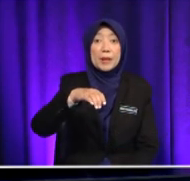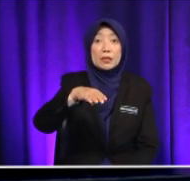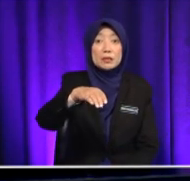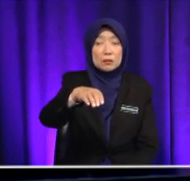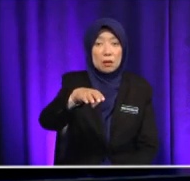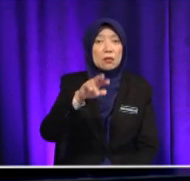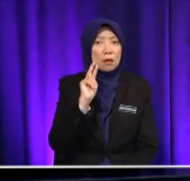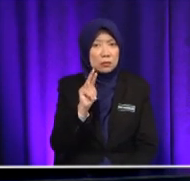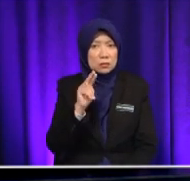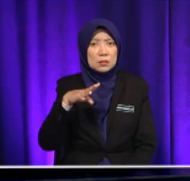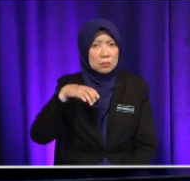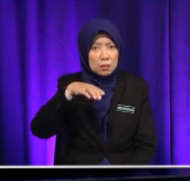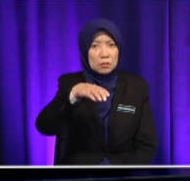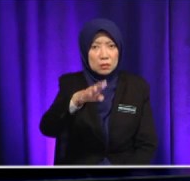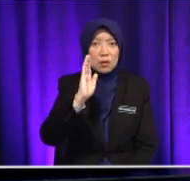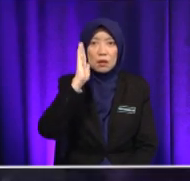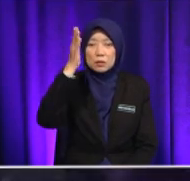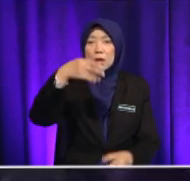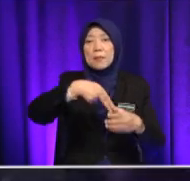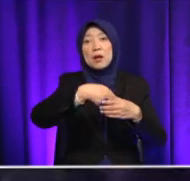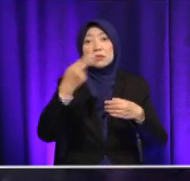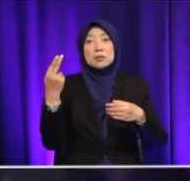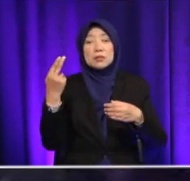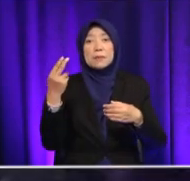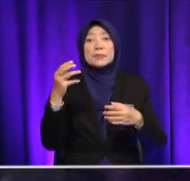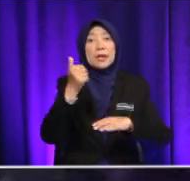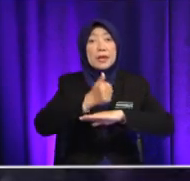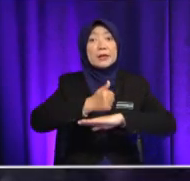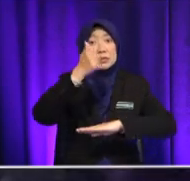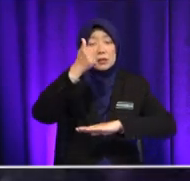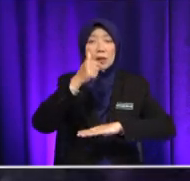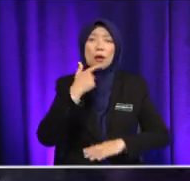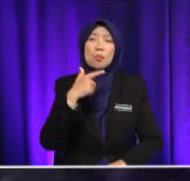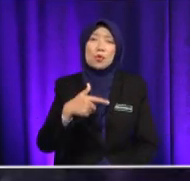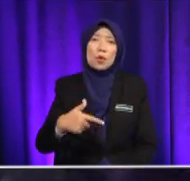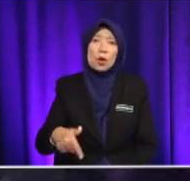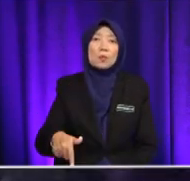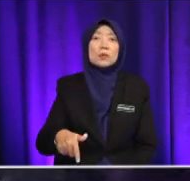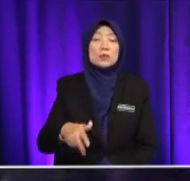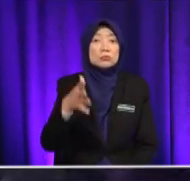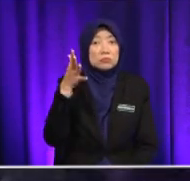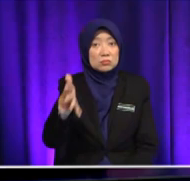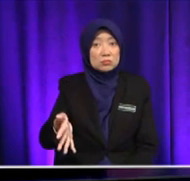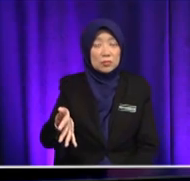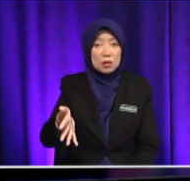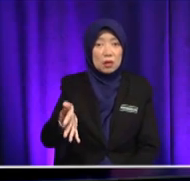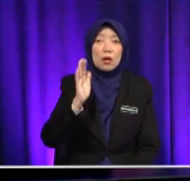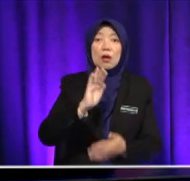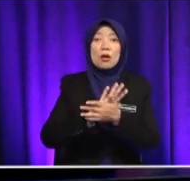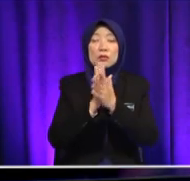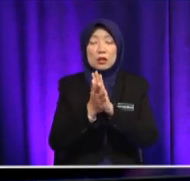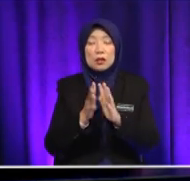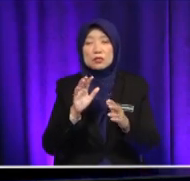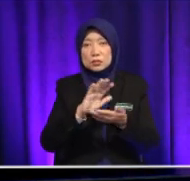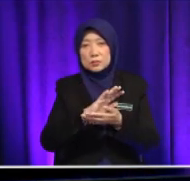mana bakteria tadi akan menghasilkan asid. Selama-lama dia akan menghasilkan macam inilah. Kalau kita biarkan dia akan